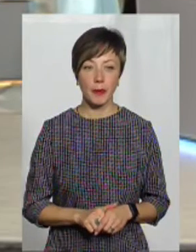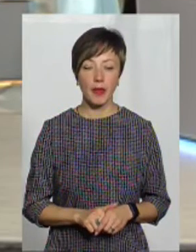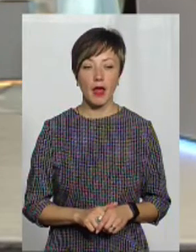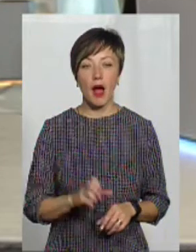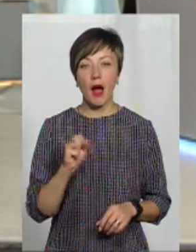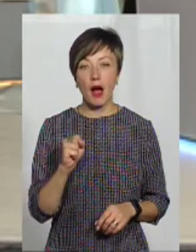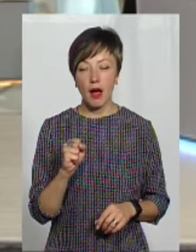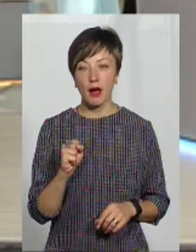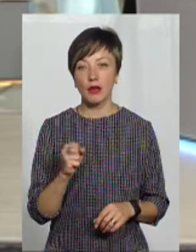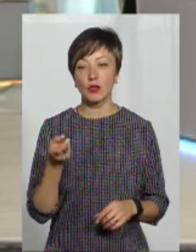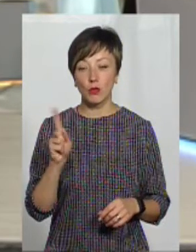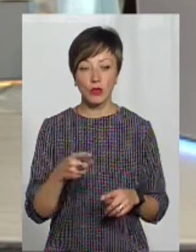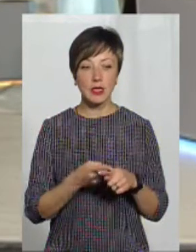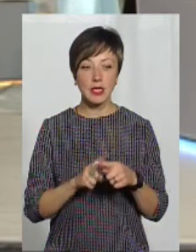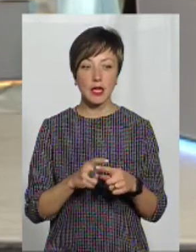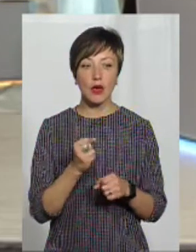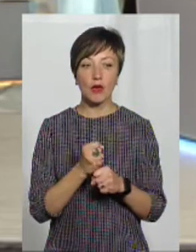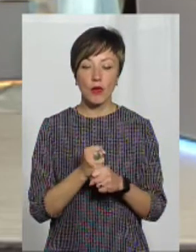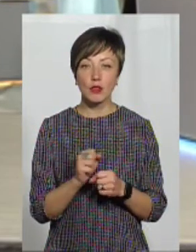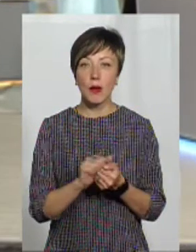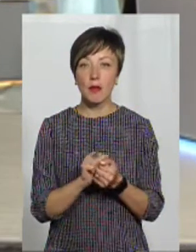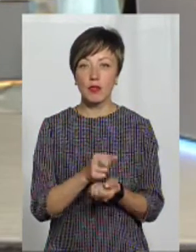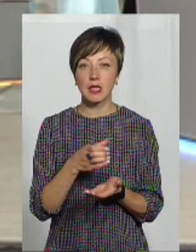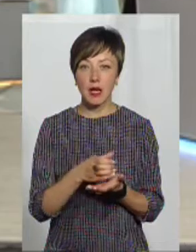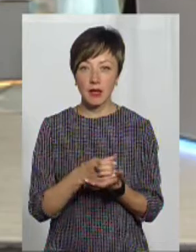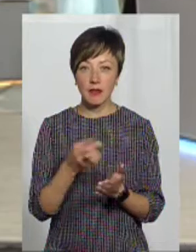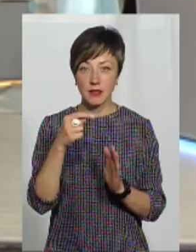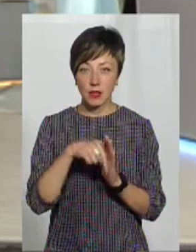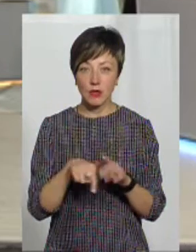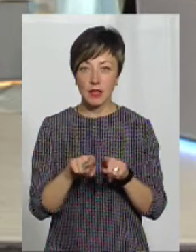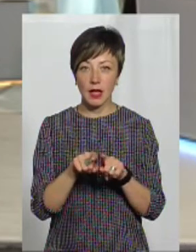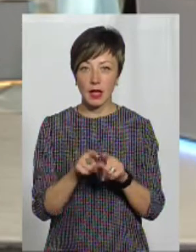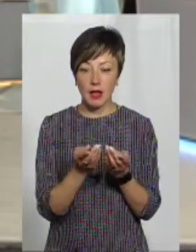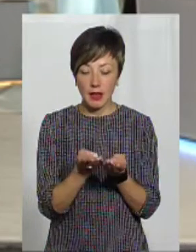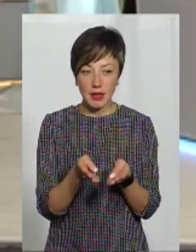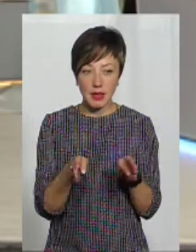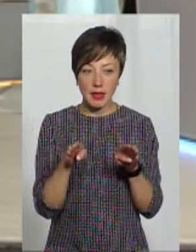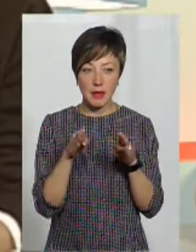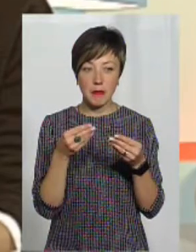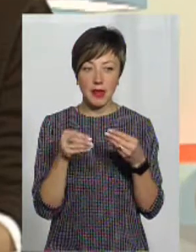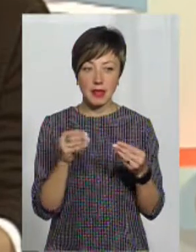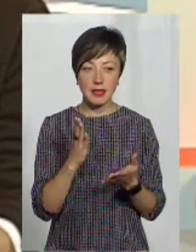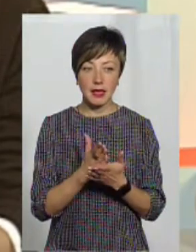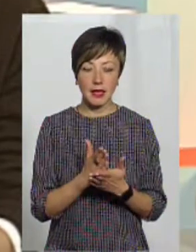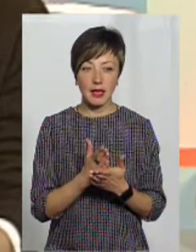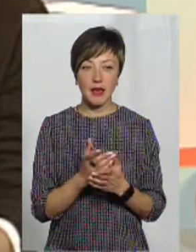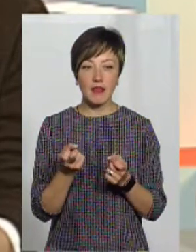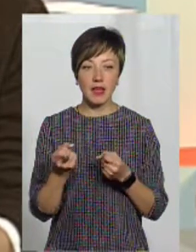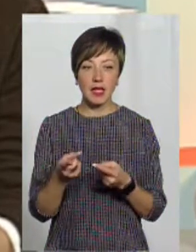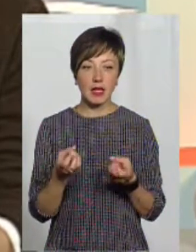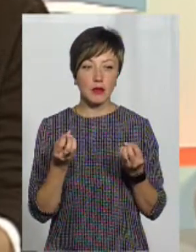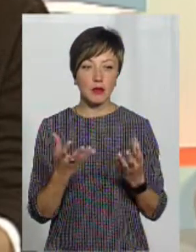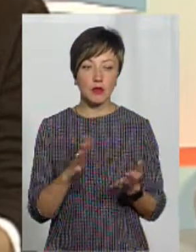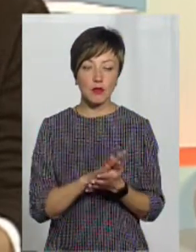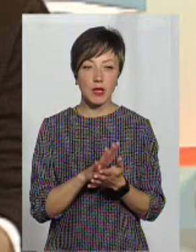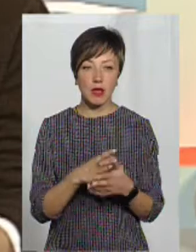ціну. А тому це роблять, що паперові стаканчики всередині все одно вони ламіновані, все одно вони містять пластик, і їх викидати